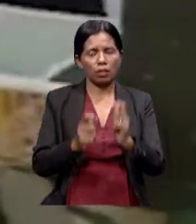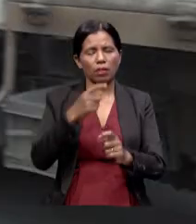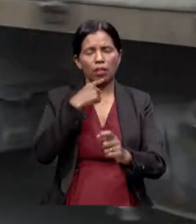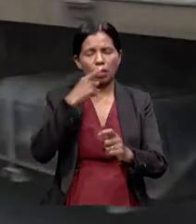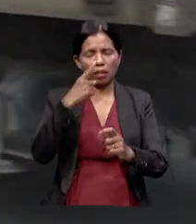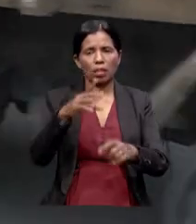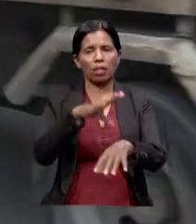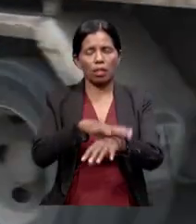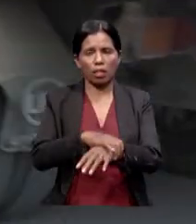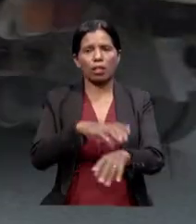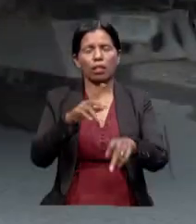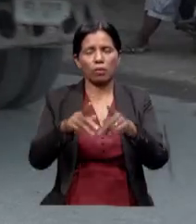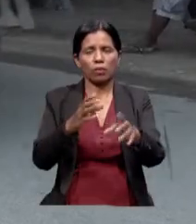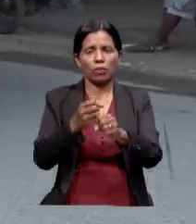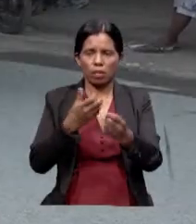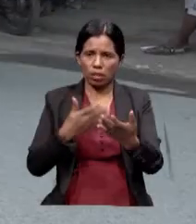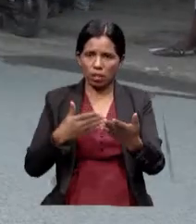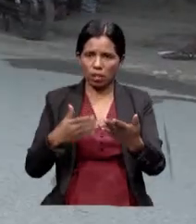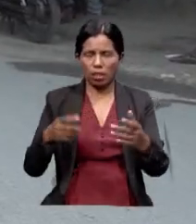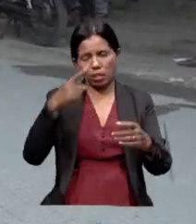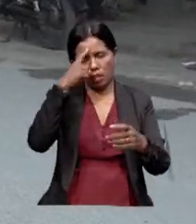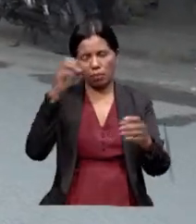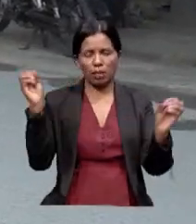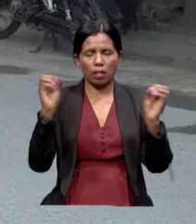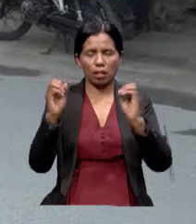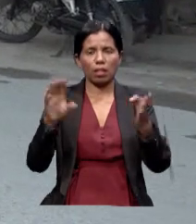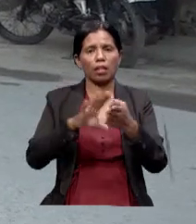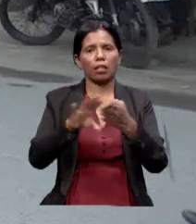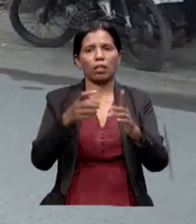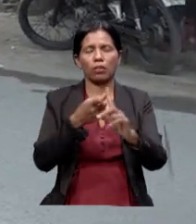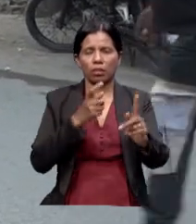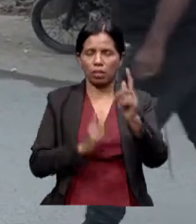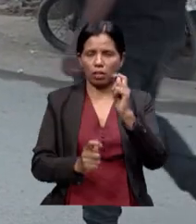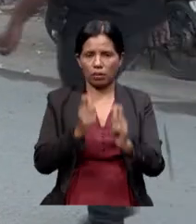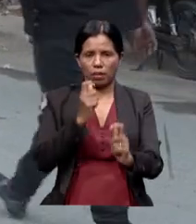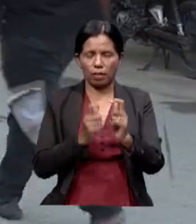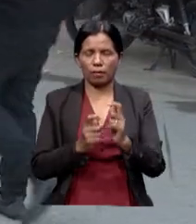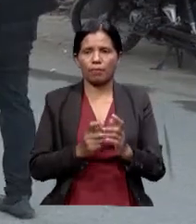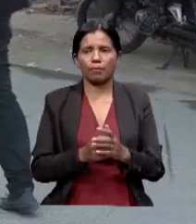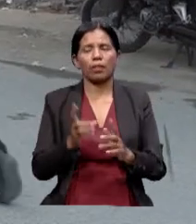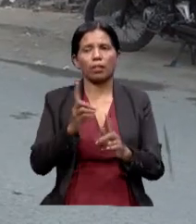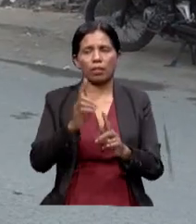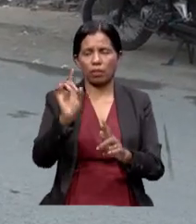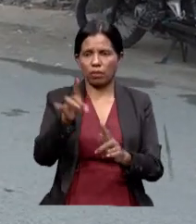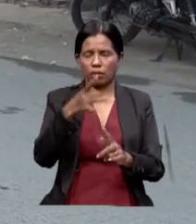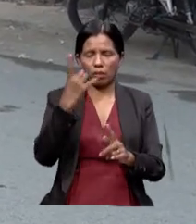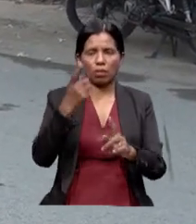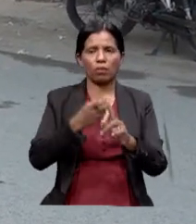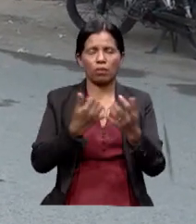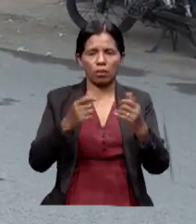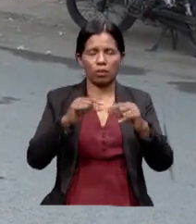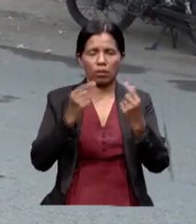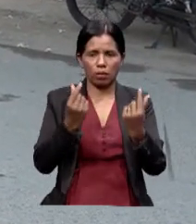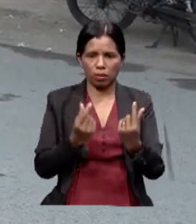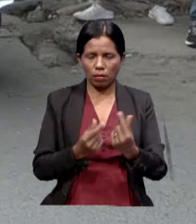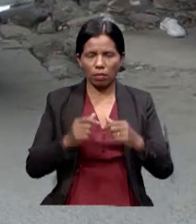buska domisiliaru ne invalidu, tamba la iha mandadu husi tribunal. Além de ne, ihelon sanulur sinwalu fulane, ekipo